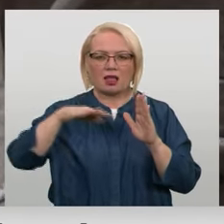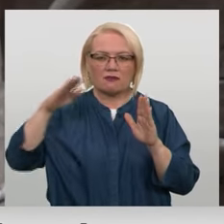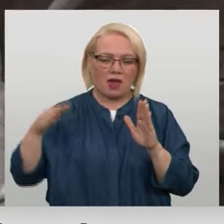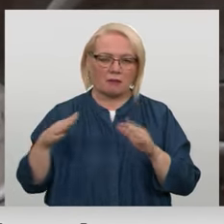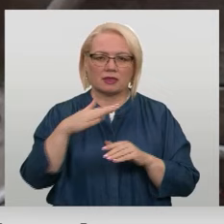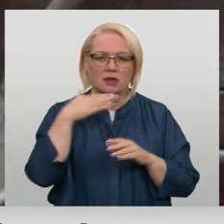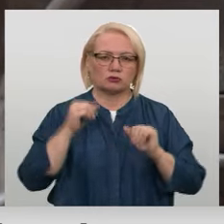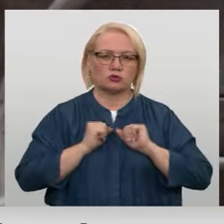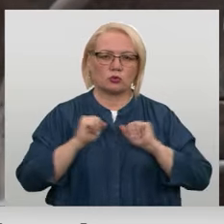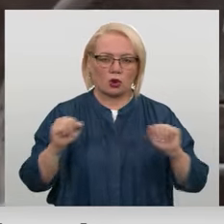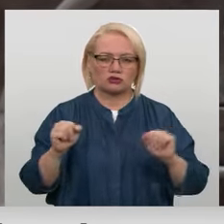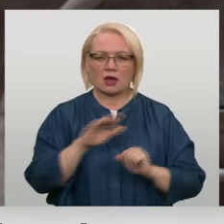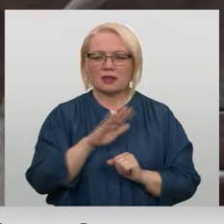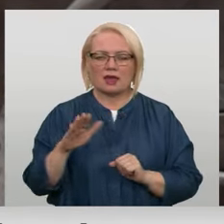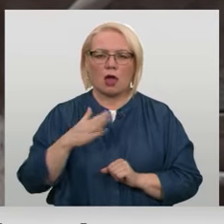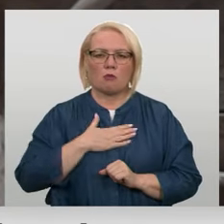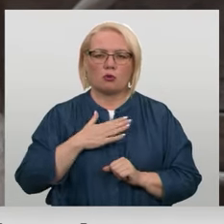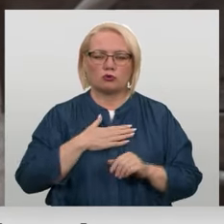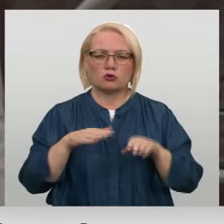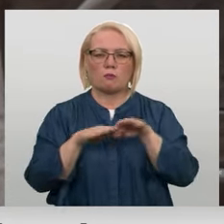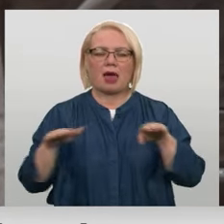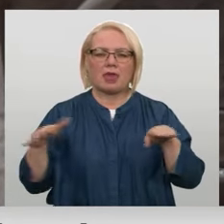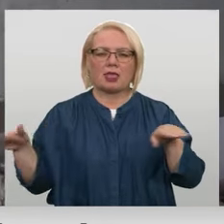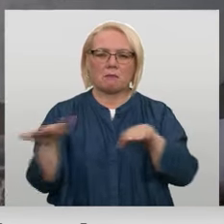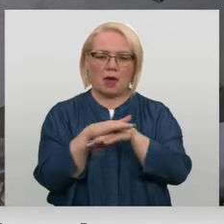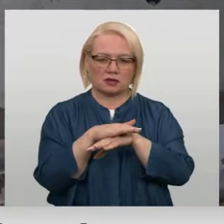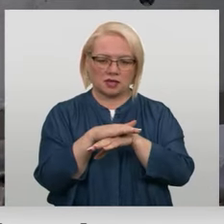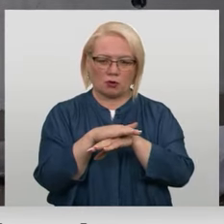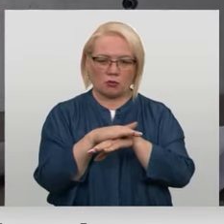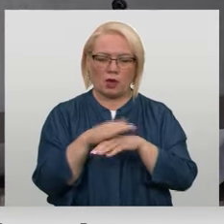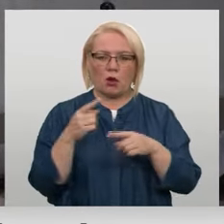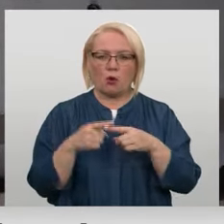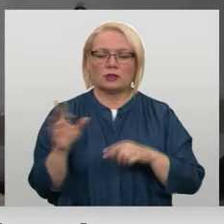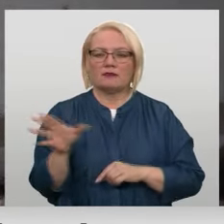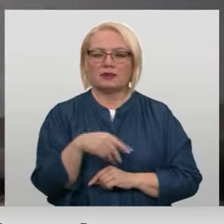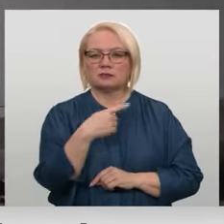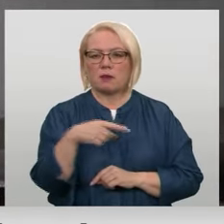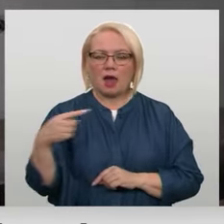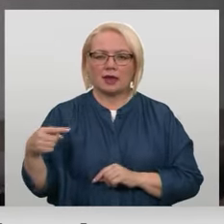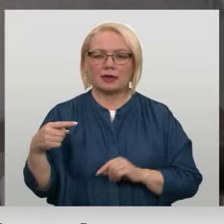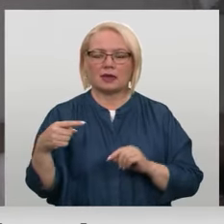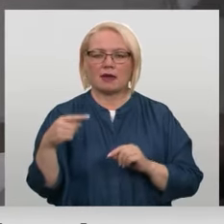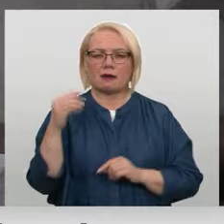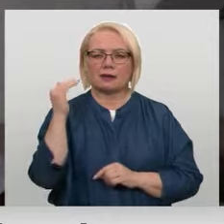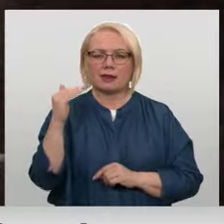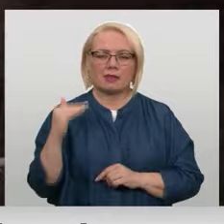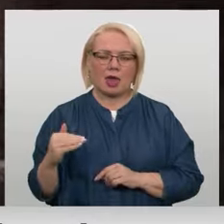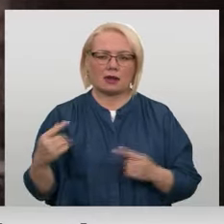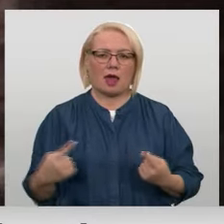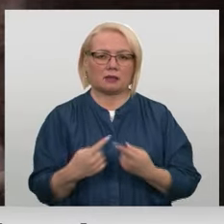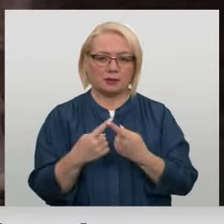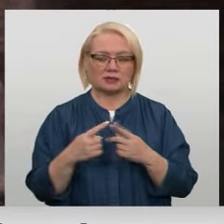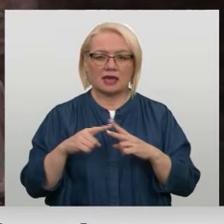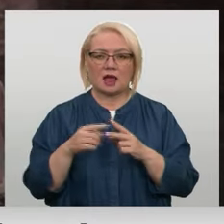draudz drošāka nekā mūsdien vienkārši paneļu pārsegumi. Un vispārējie kritēriji šeit atbilst.